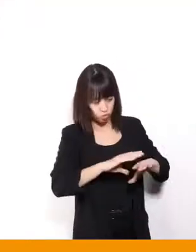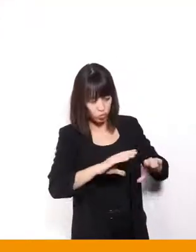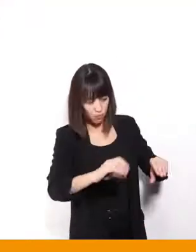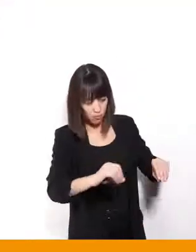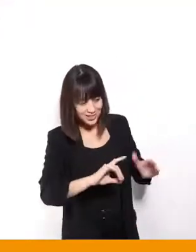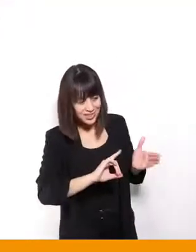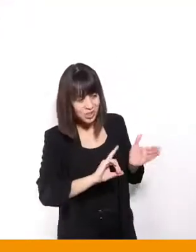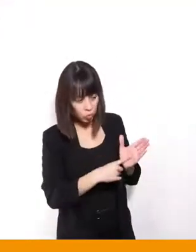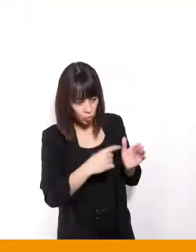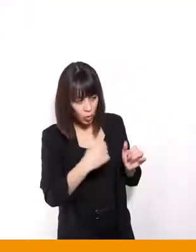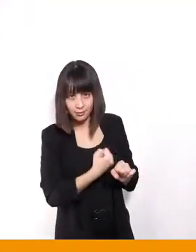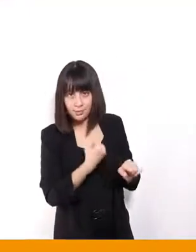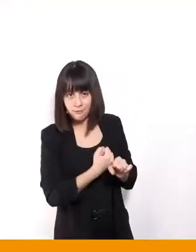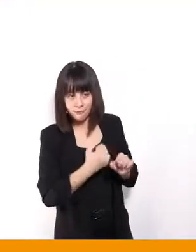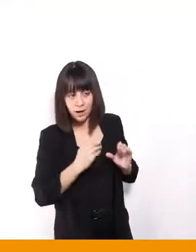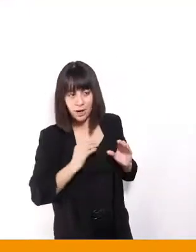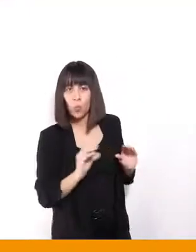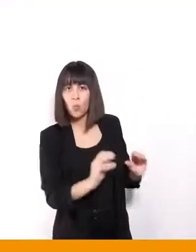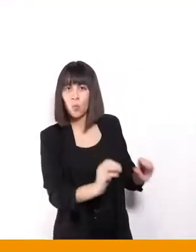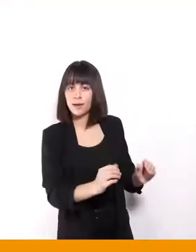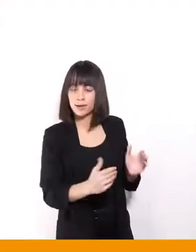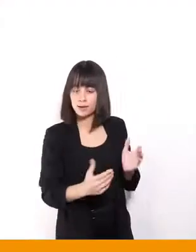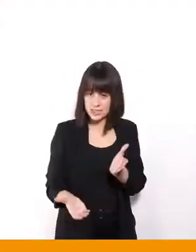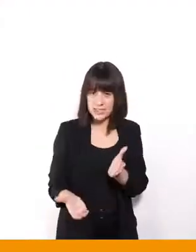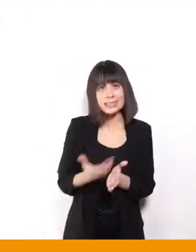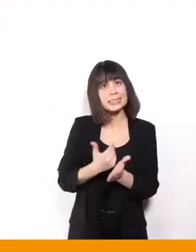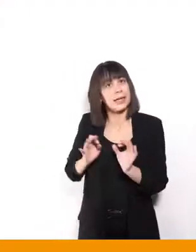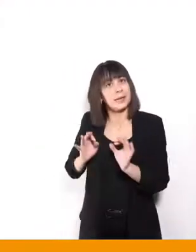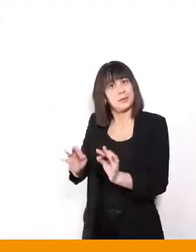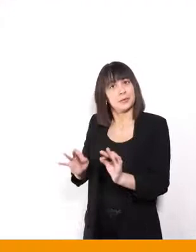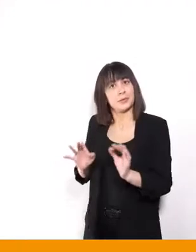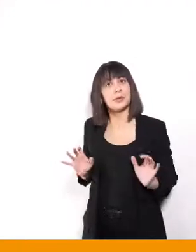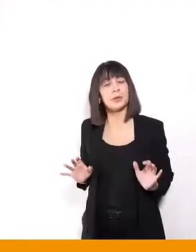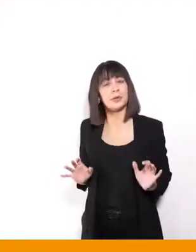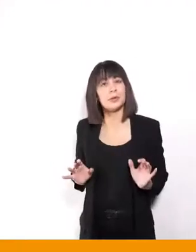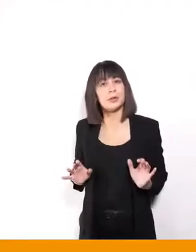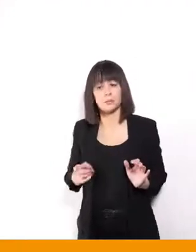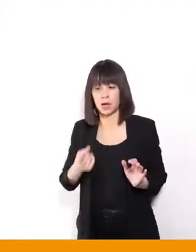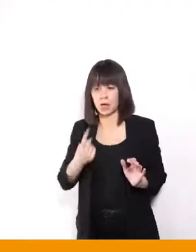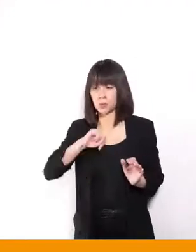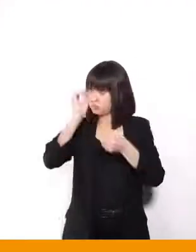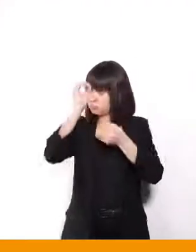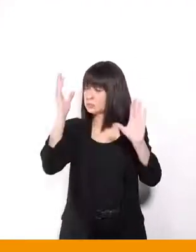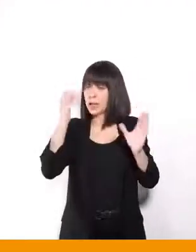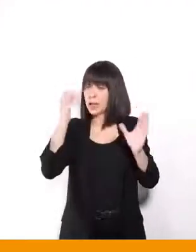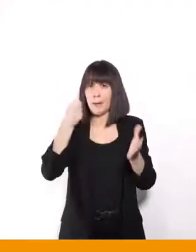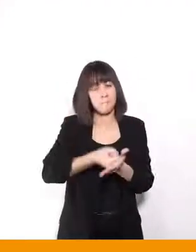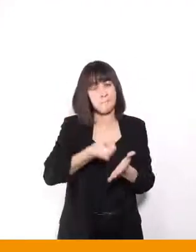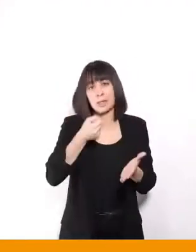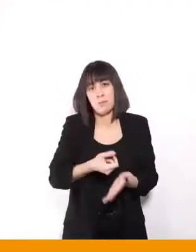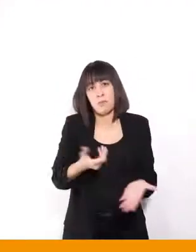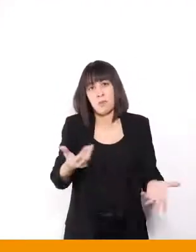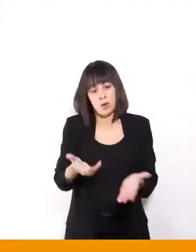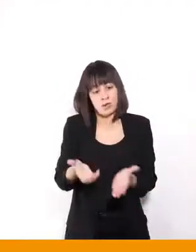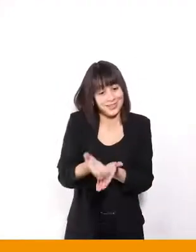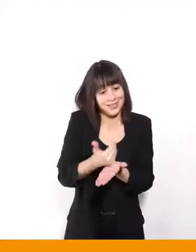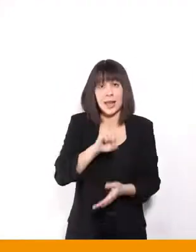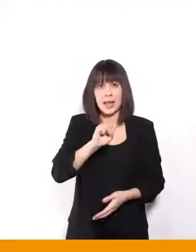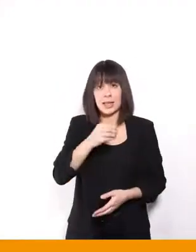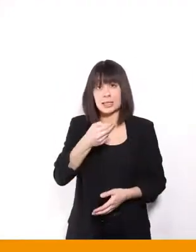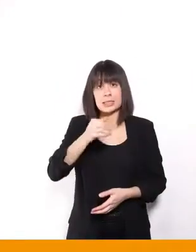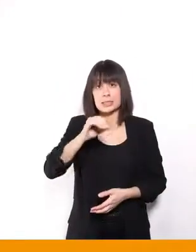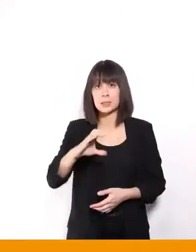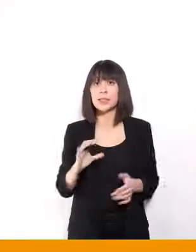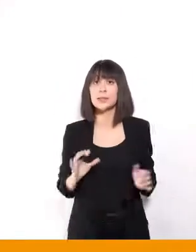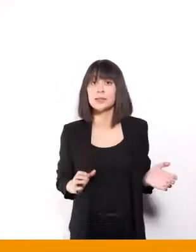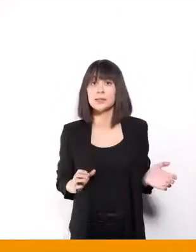une rémunération décente, que ça doit être pour nous au moins le SMIC. Hein. Donc, on est sur des logiques aussi parce que